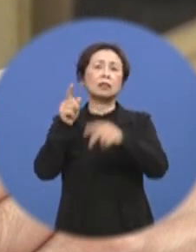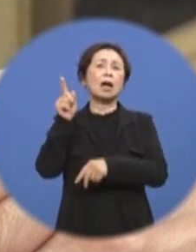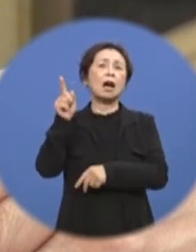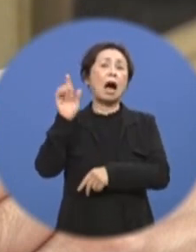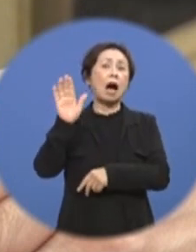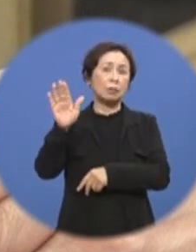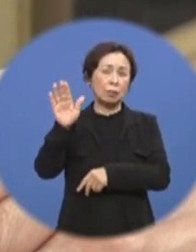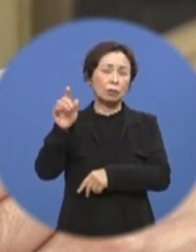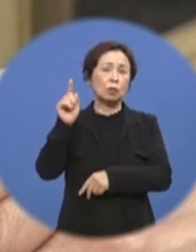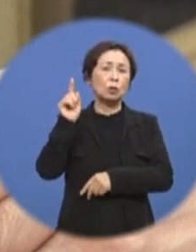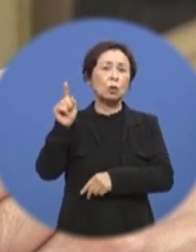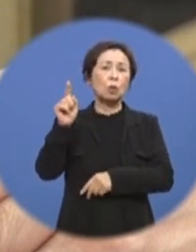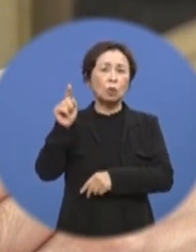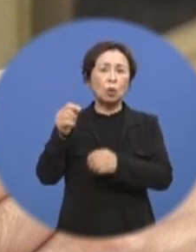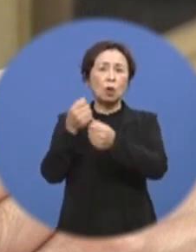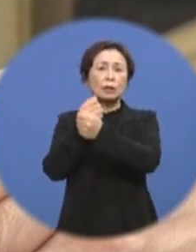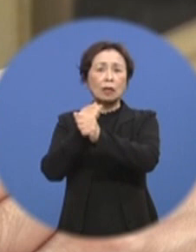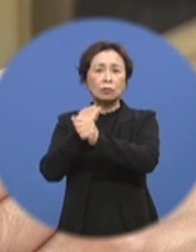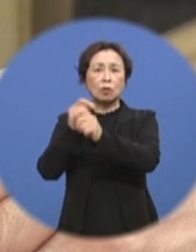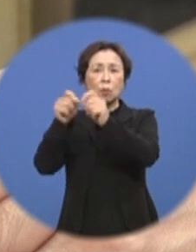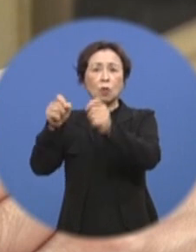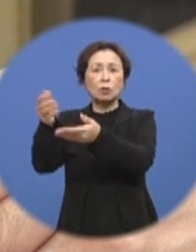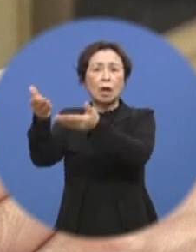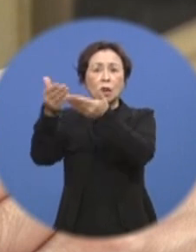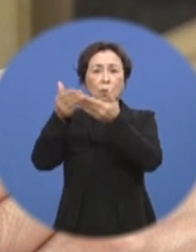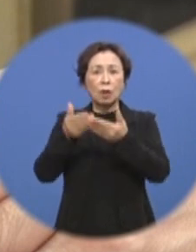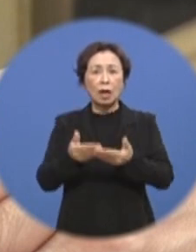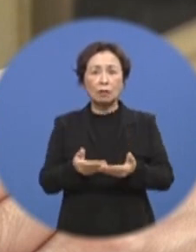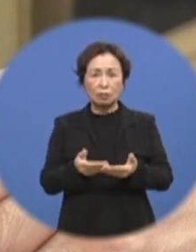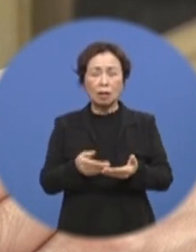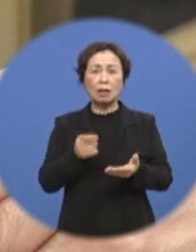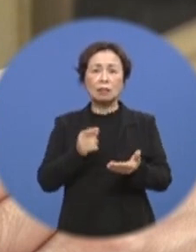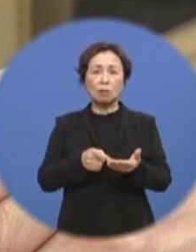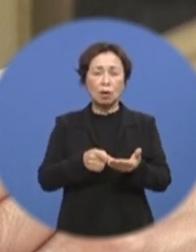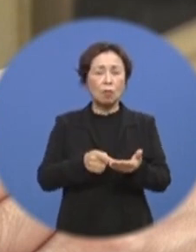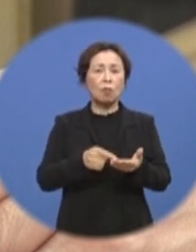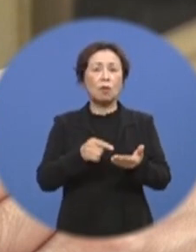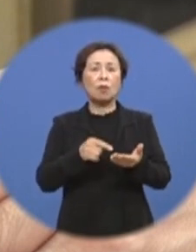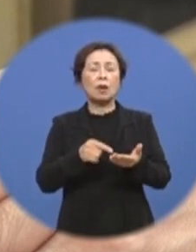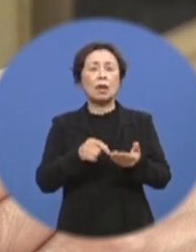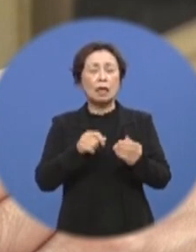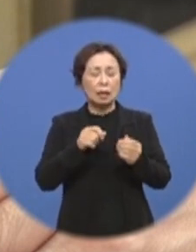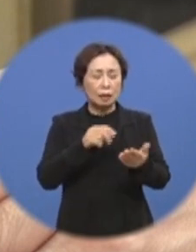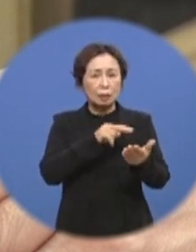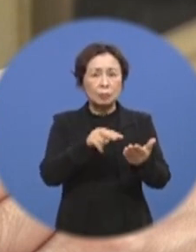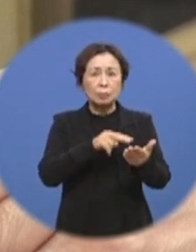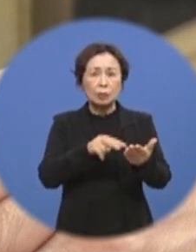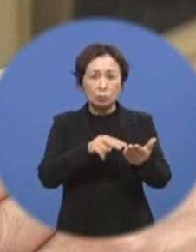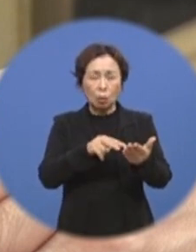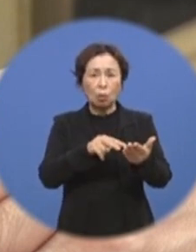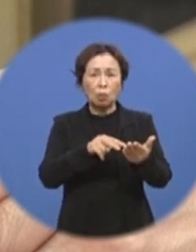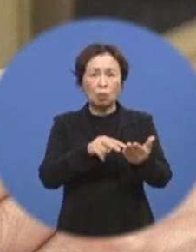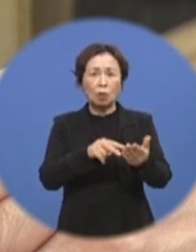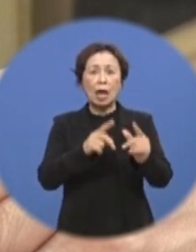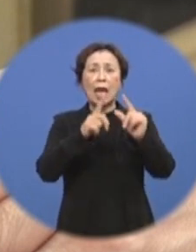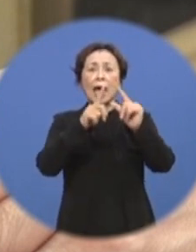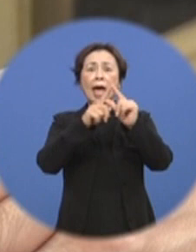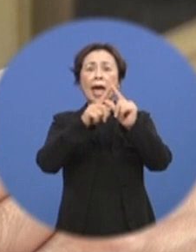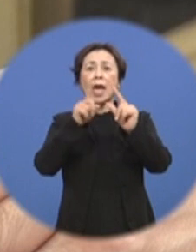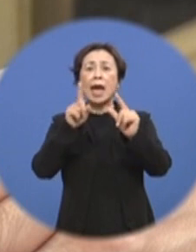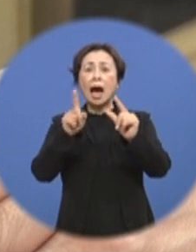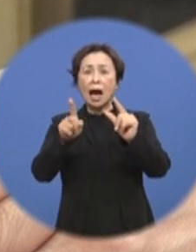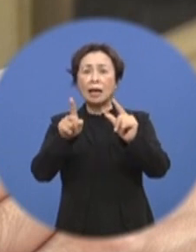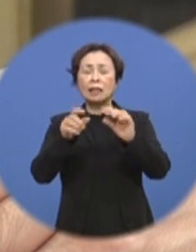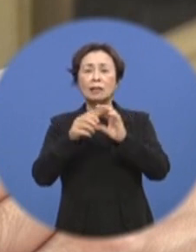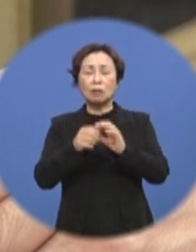だからそういうところのテストも借りてきてそのテストを見ると ai にってどこがこの子は